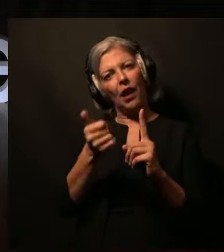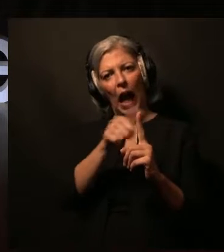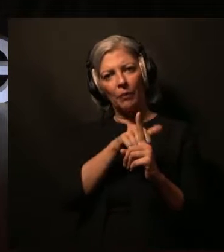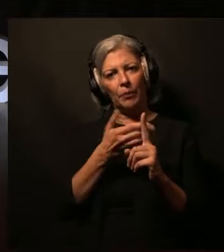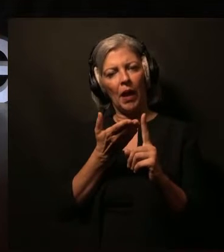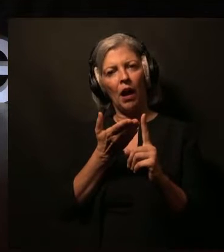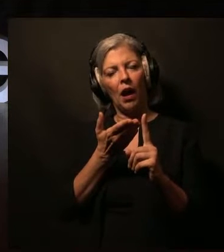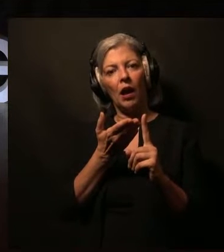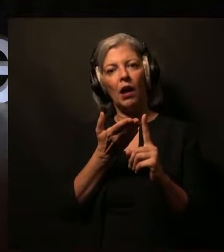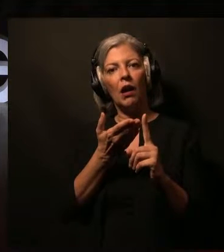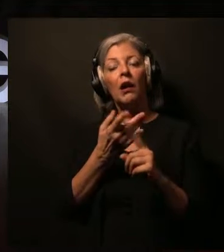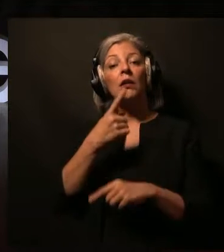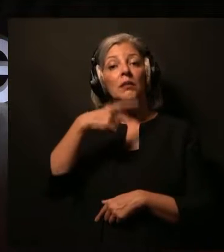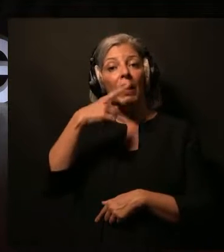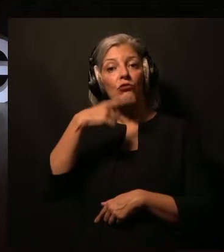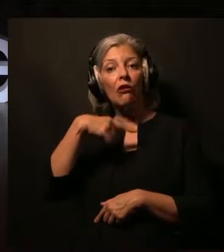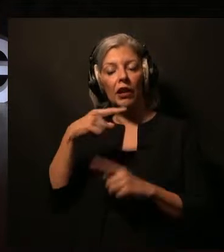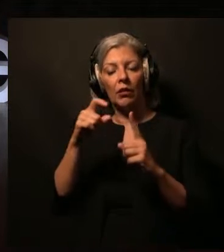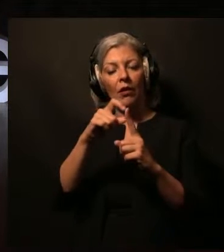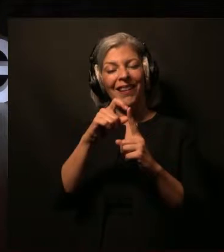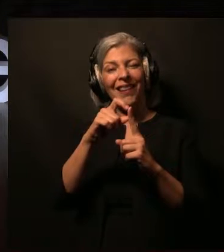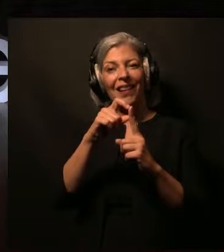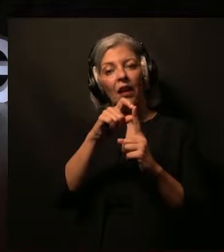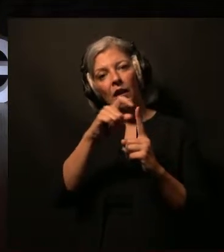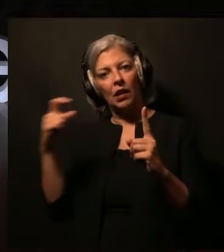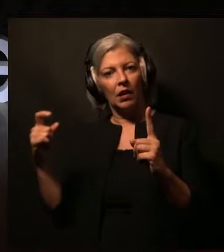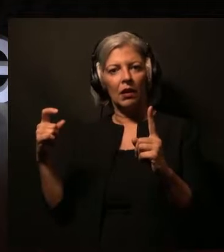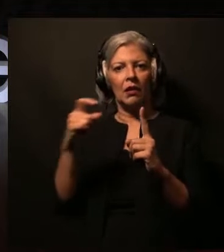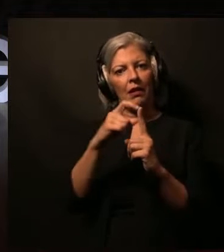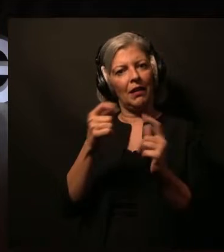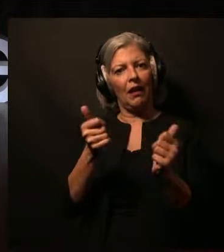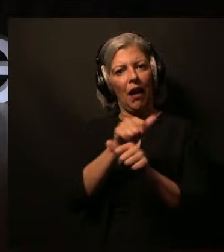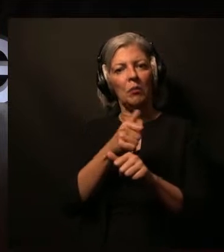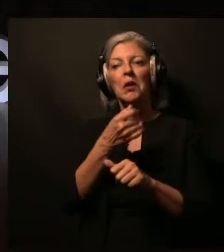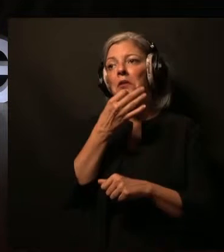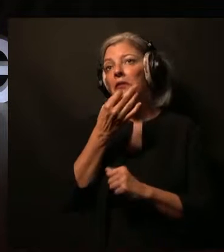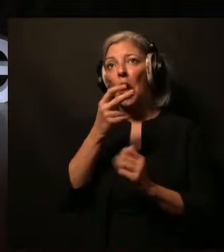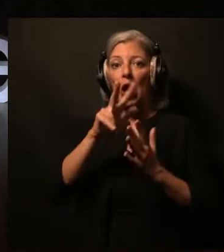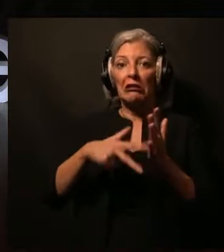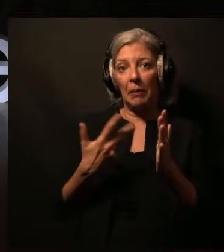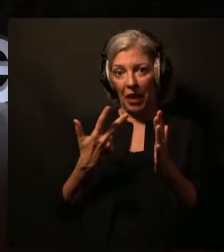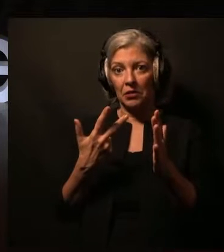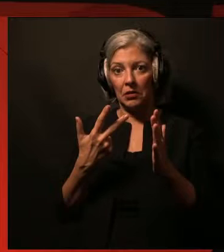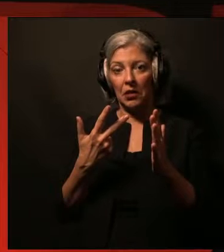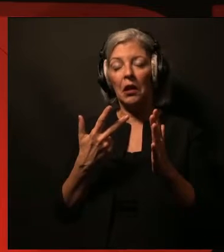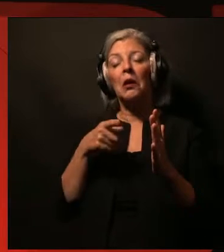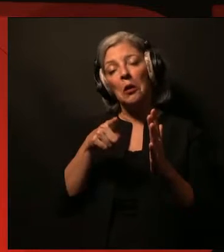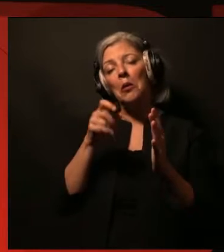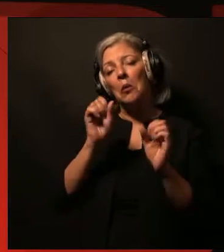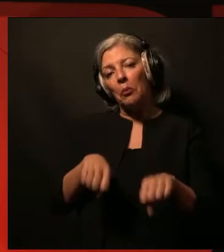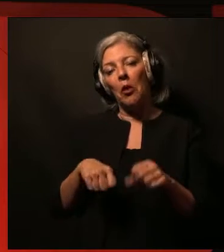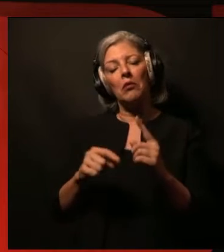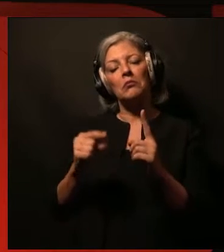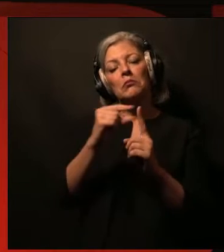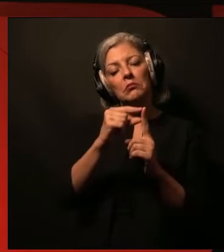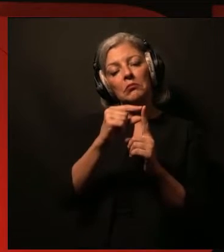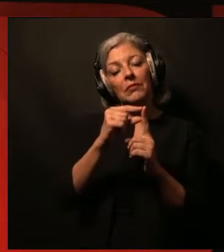è uno spazzolino con la testina intercambiabile Quindi ogni mese Ogni tre mesi andremo a generare